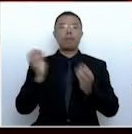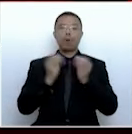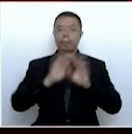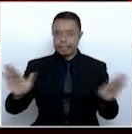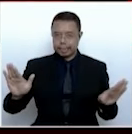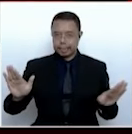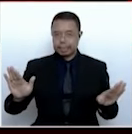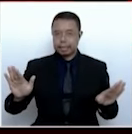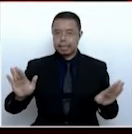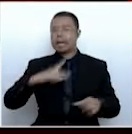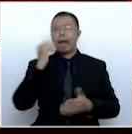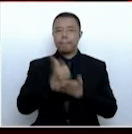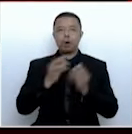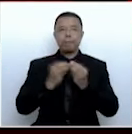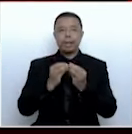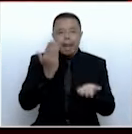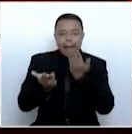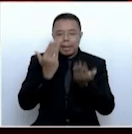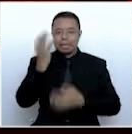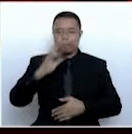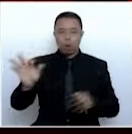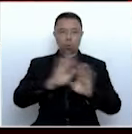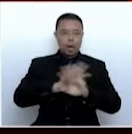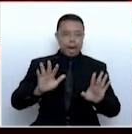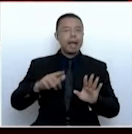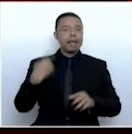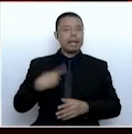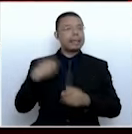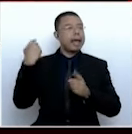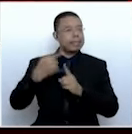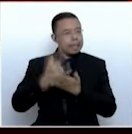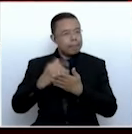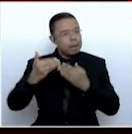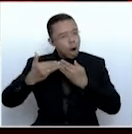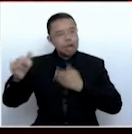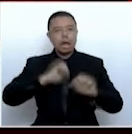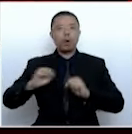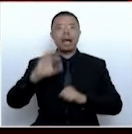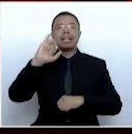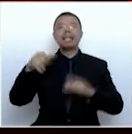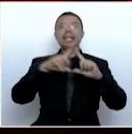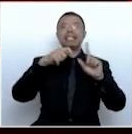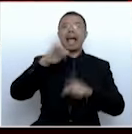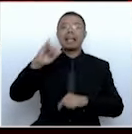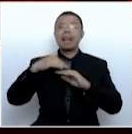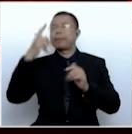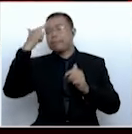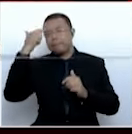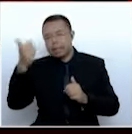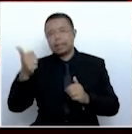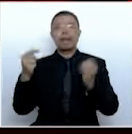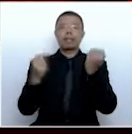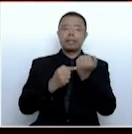beresin. Gak perlu bikin aplikasi baru. Tinggal kita lanjutin aja aplikasi Jaki. Jadi lebih canggih